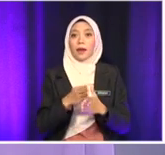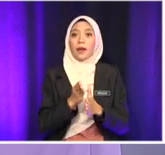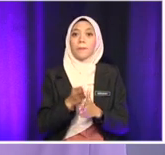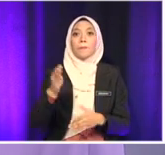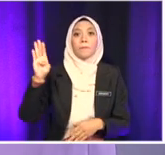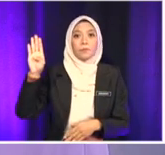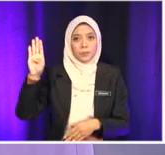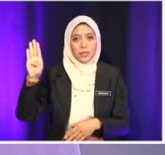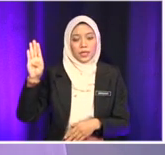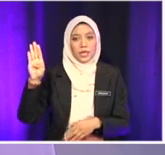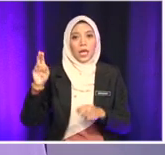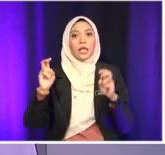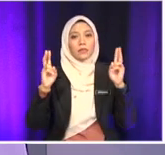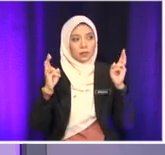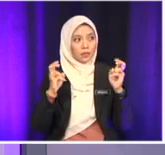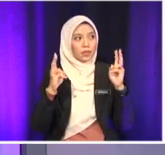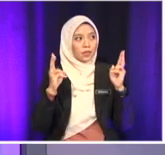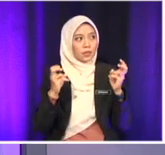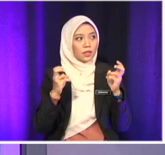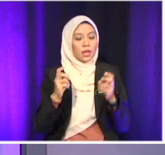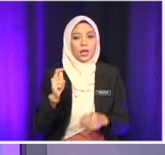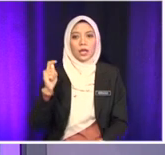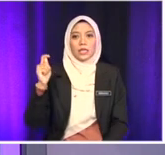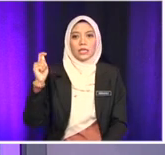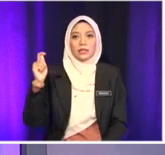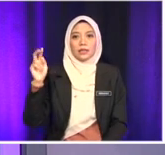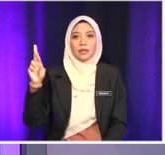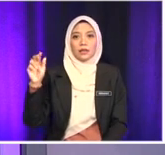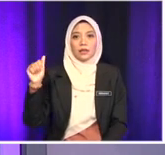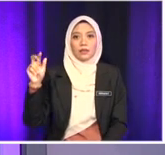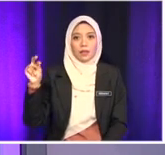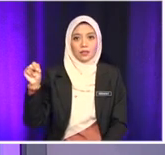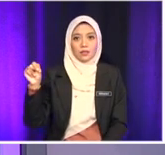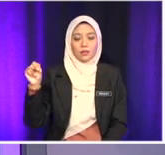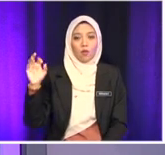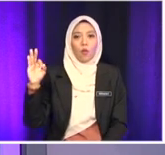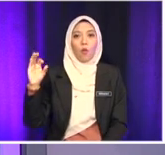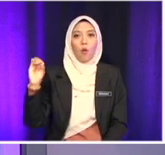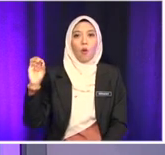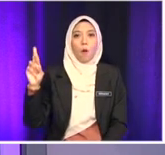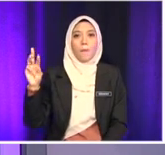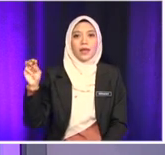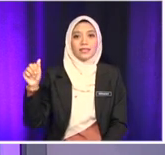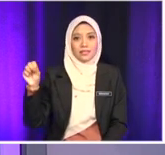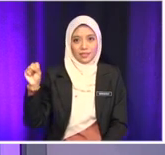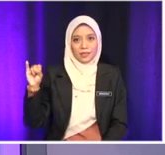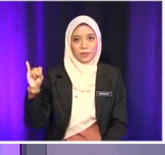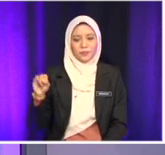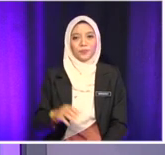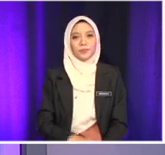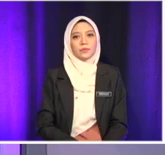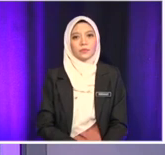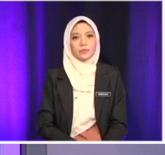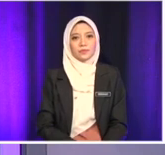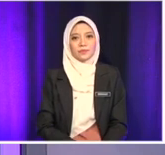adalah tajuk transformasi transformasi ini kalau dulu dikenali sebagai penjelmaan Nah itu juga